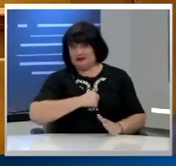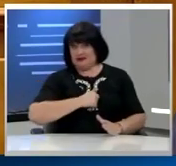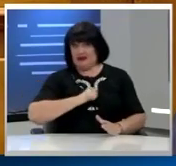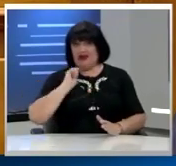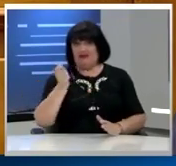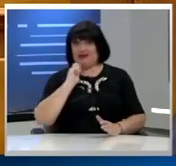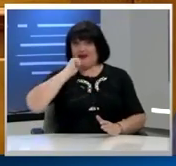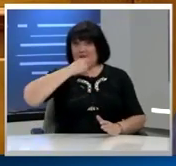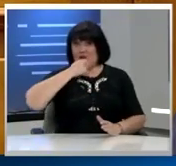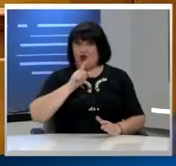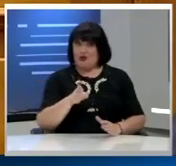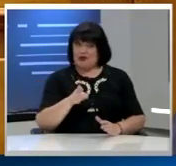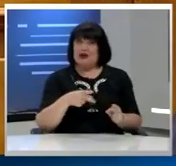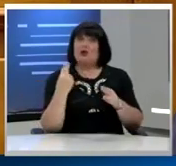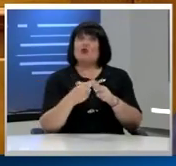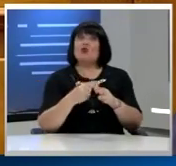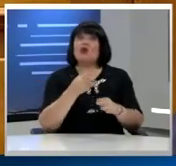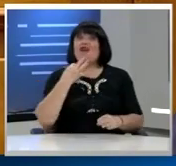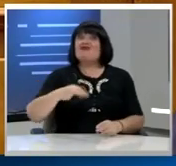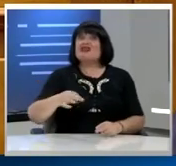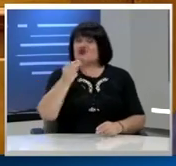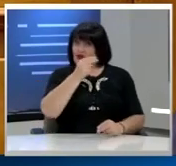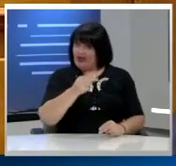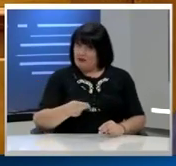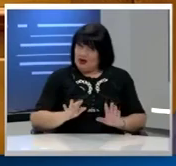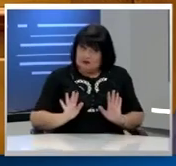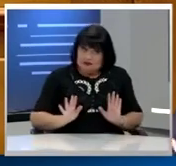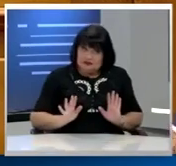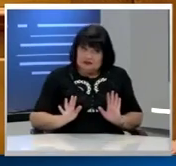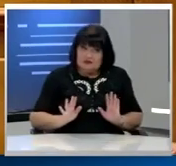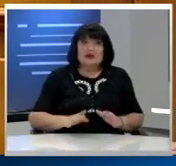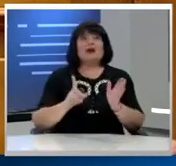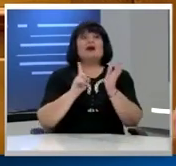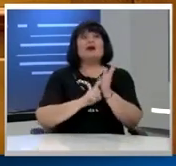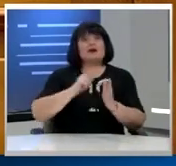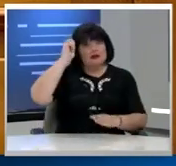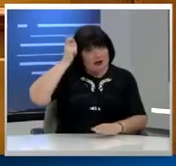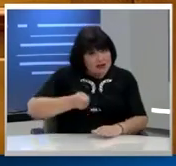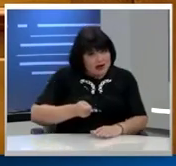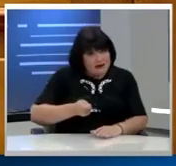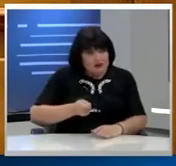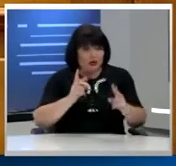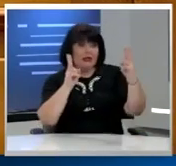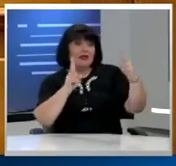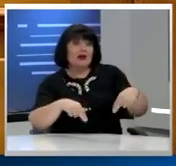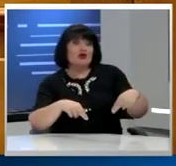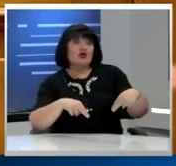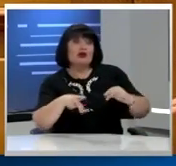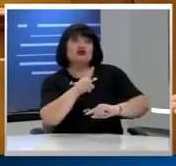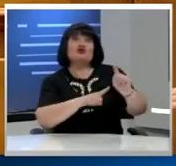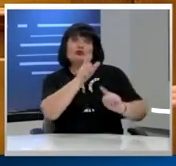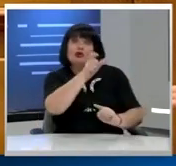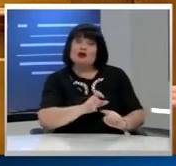απόρριτα, είναι πολύ κρίσιμο και ευαίσθητο ζήτημα. Οφείλω να ομολογήσω ότι δεν το γνωρίζω τον άνθρωπο, το είπα και χθες και μπορώ να τον